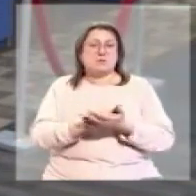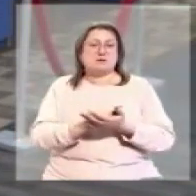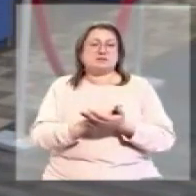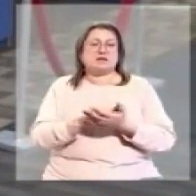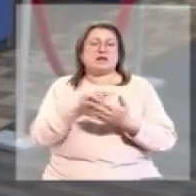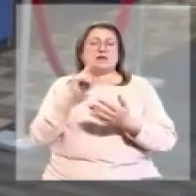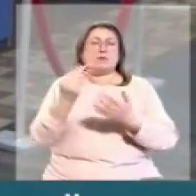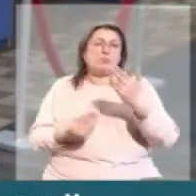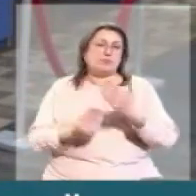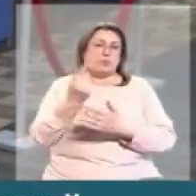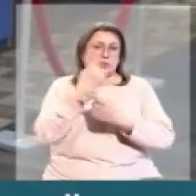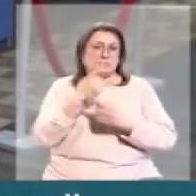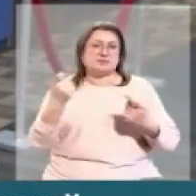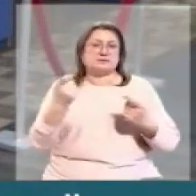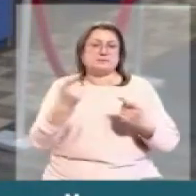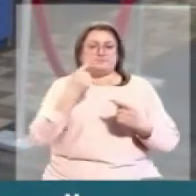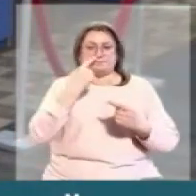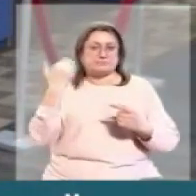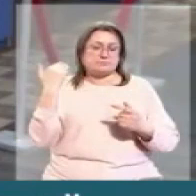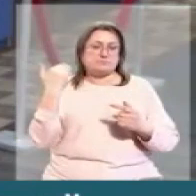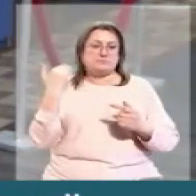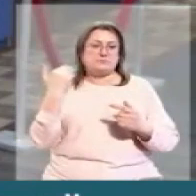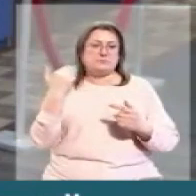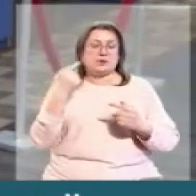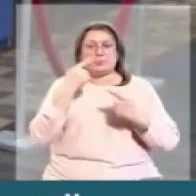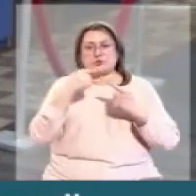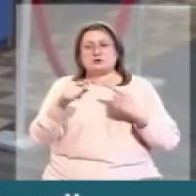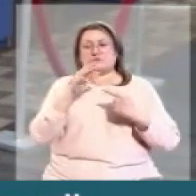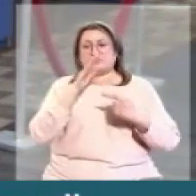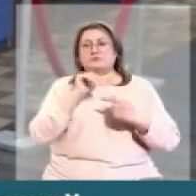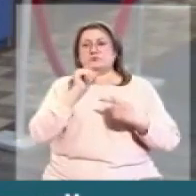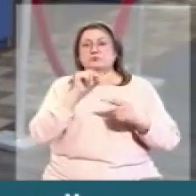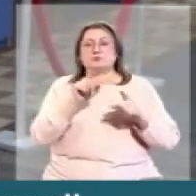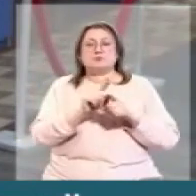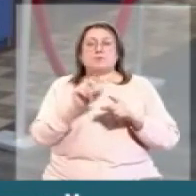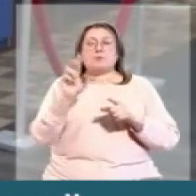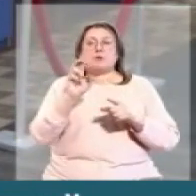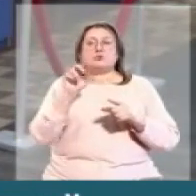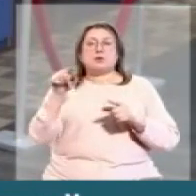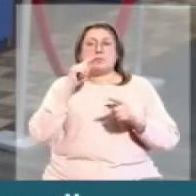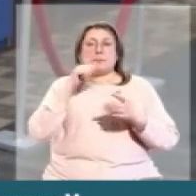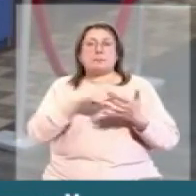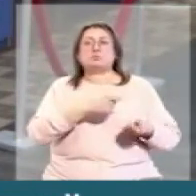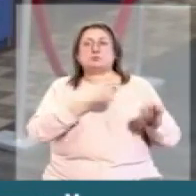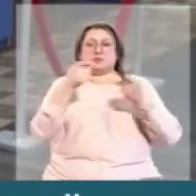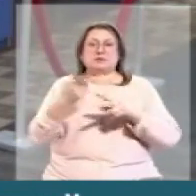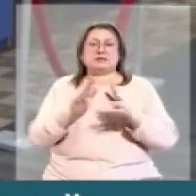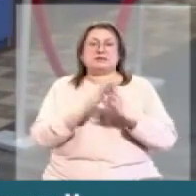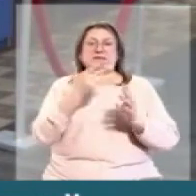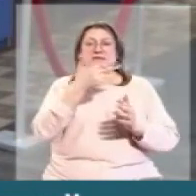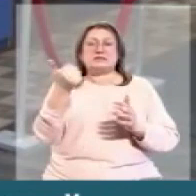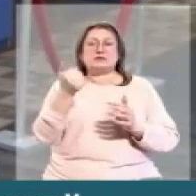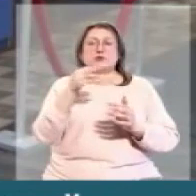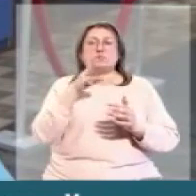еще и публикацией. Вот буквально недавно, я думаю, в ближайшее время в Кустанай тоже в библиотеке попадет это издание, 31